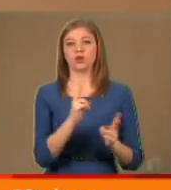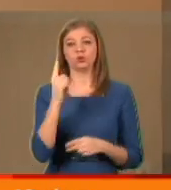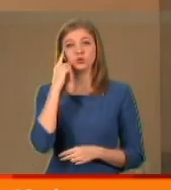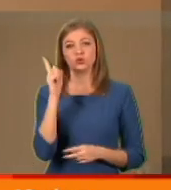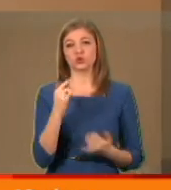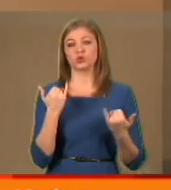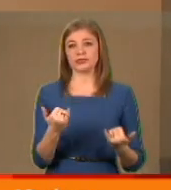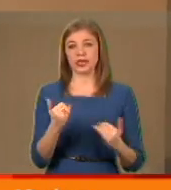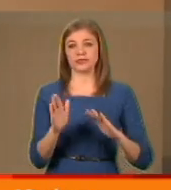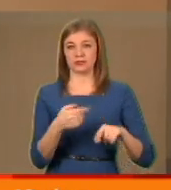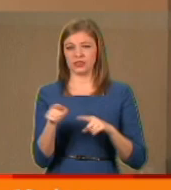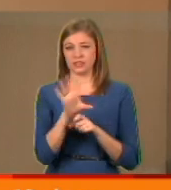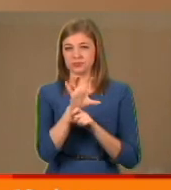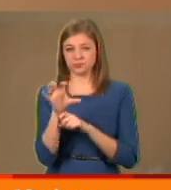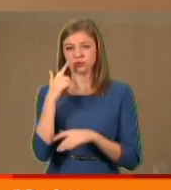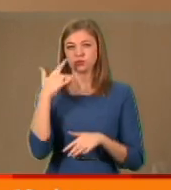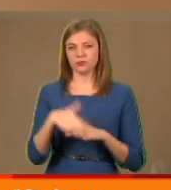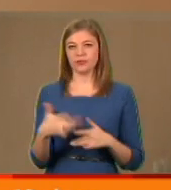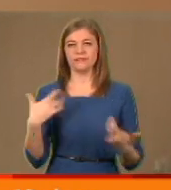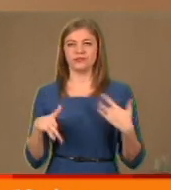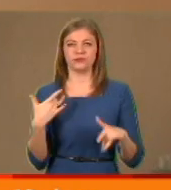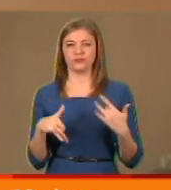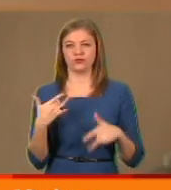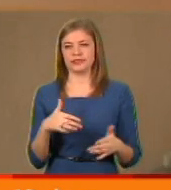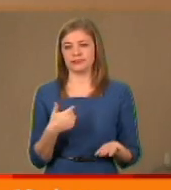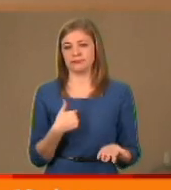що зараз після тих фотографій, розумієте, виправдовуватися мені.